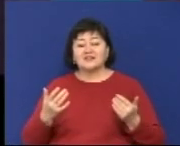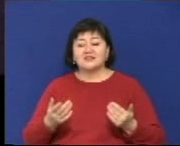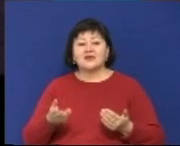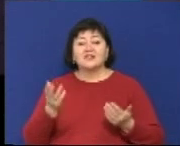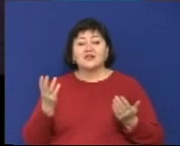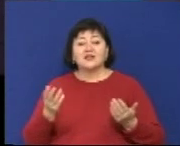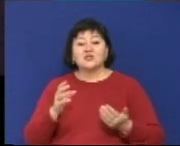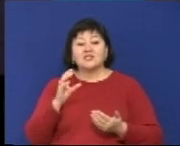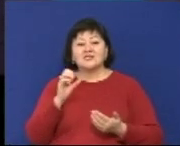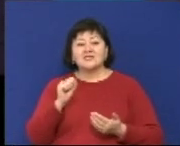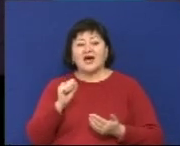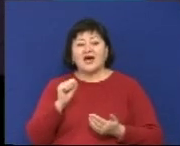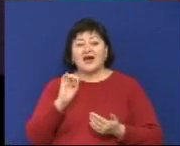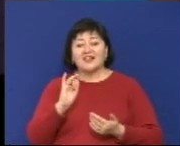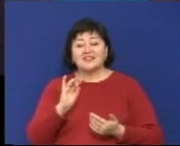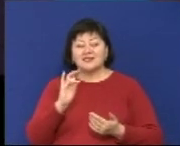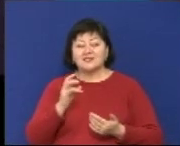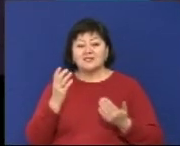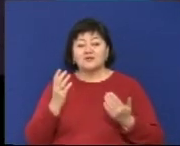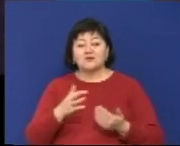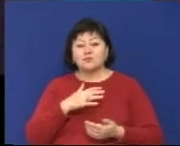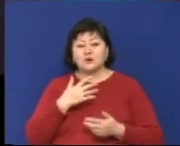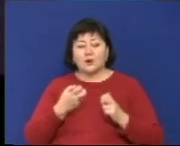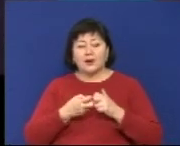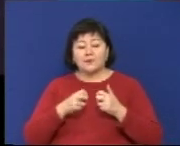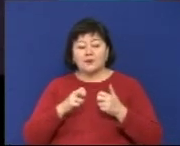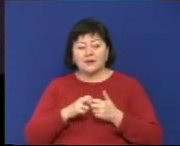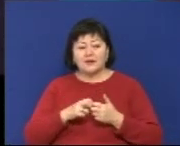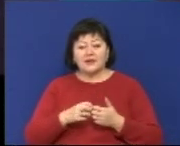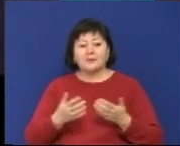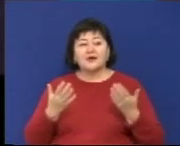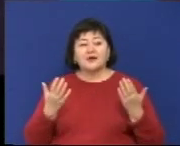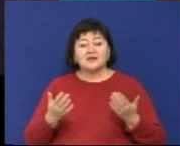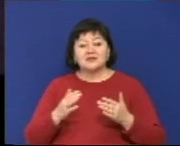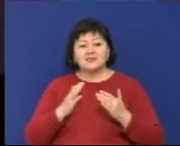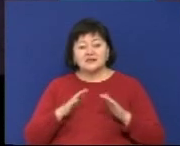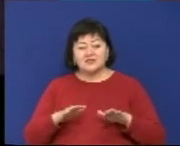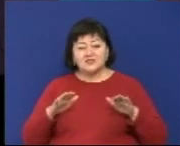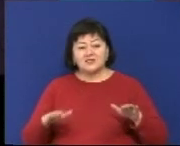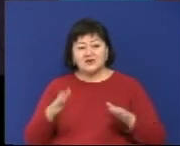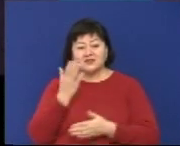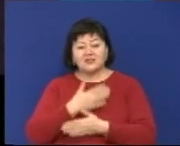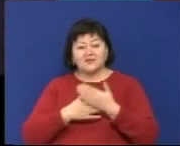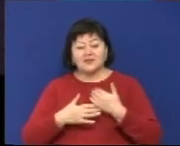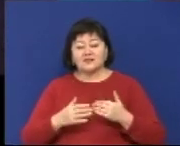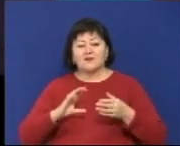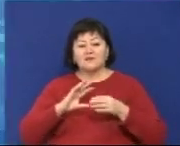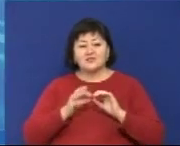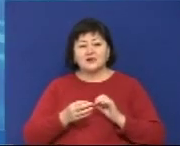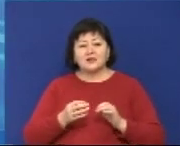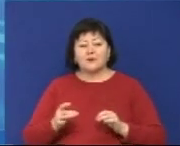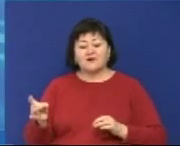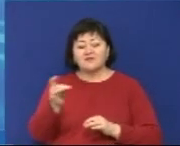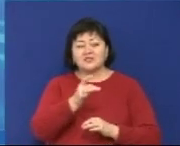детей, страдающих ретинопатией недоношенности, которая ведет к потере зрения у ребенка. В среднем по республике рождается около 20